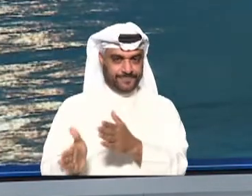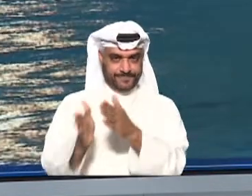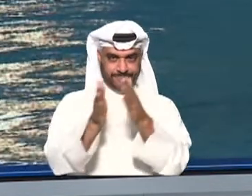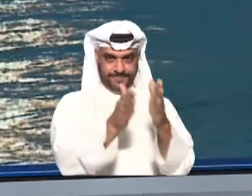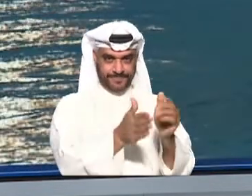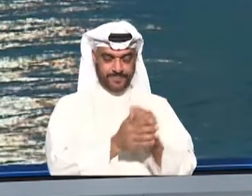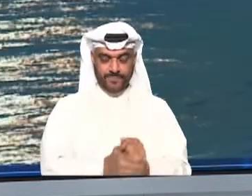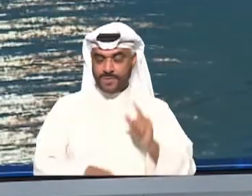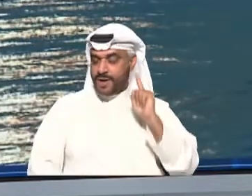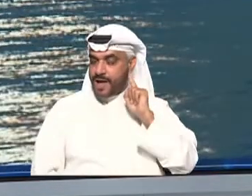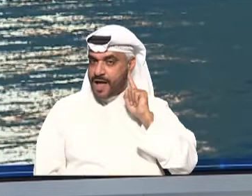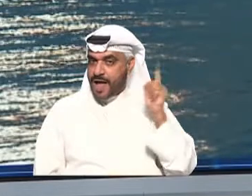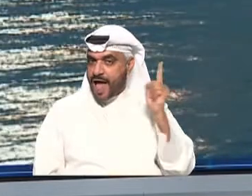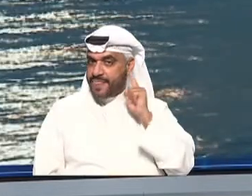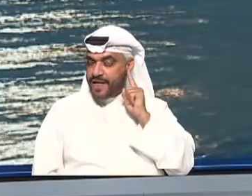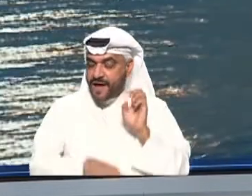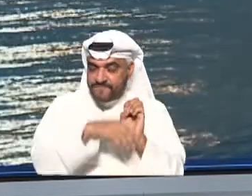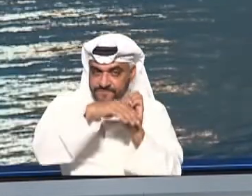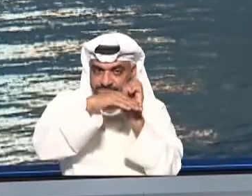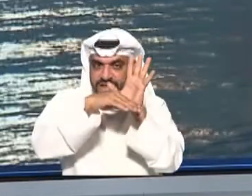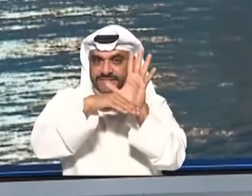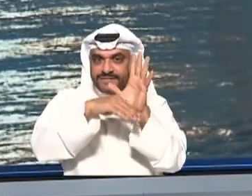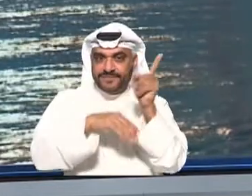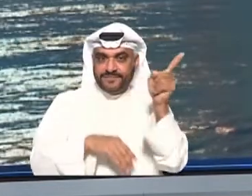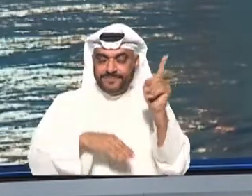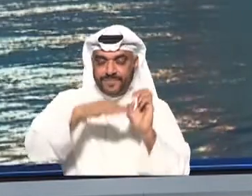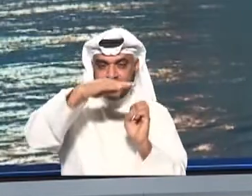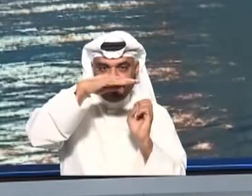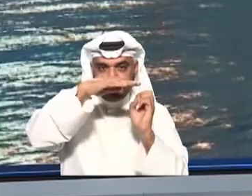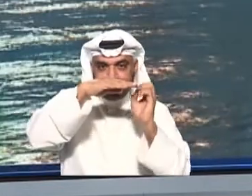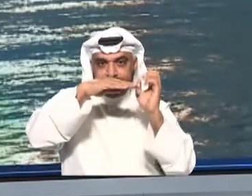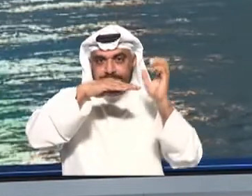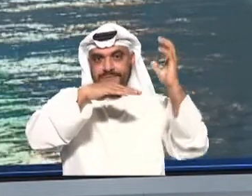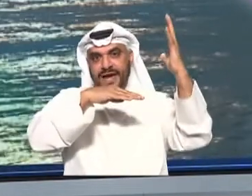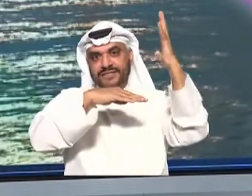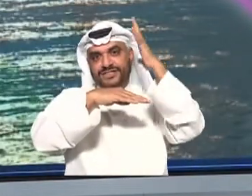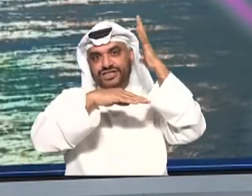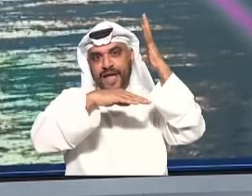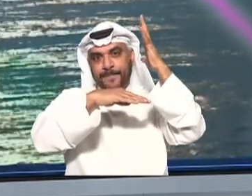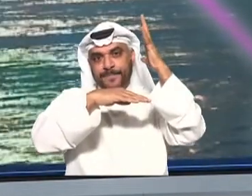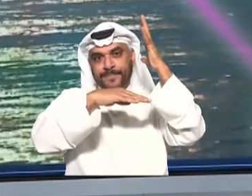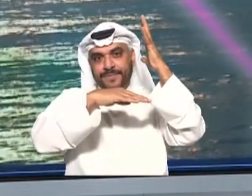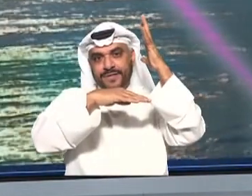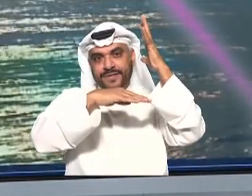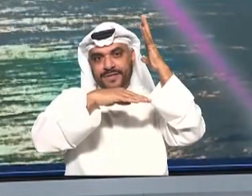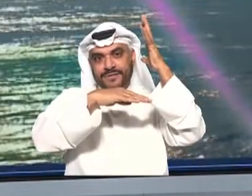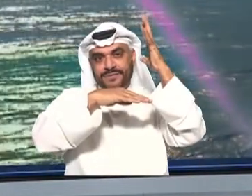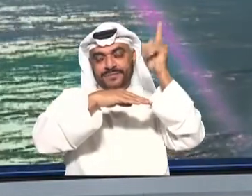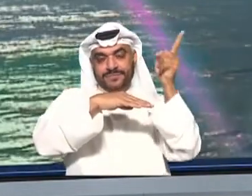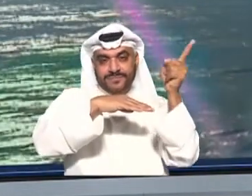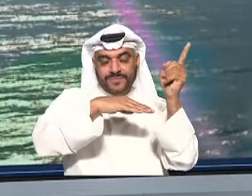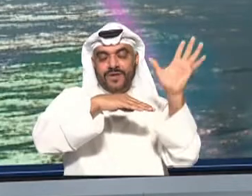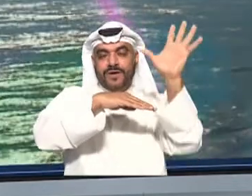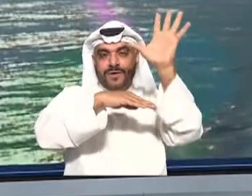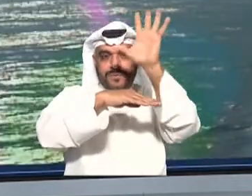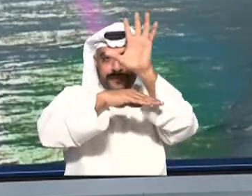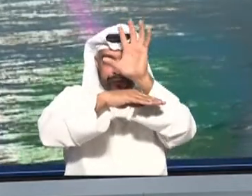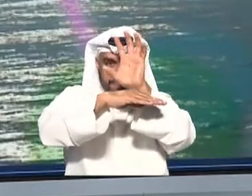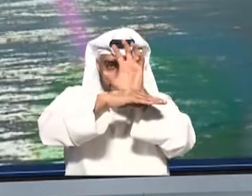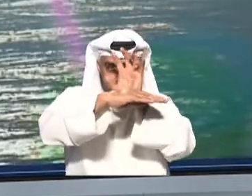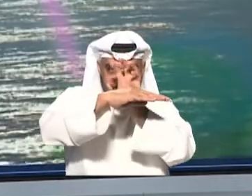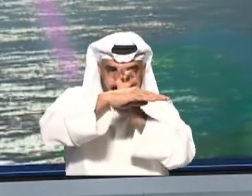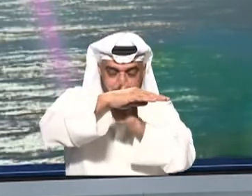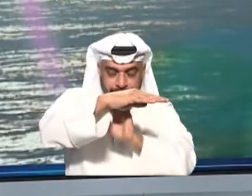أذان الفجر حسب التوقيت المحلي لمدينة الكويت في تمام الساعة 4 صباحا موعد أذان أو موعد شروق الشمس الساعة